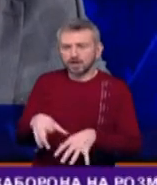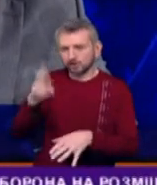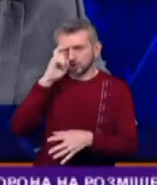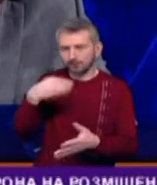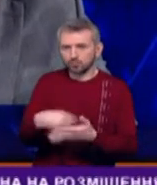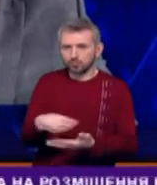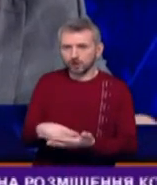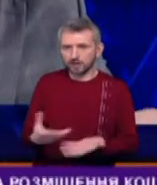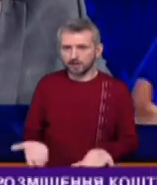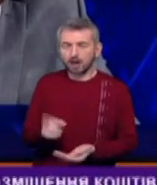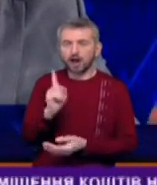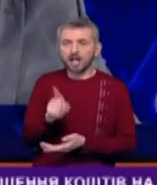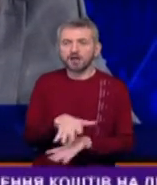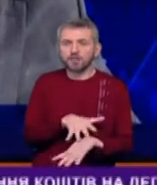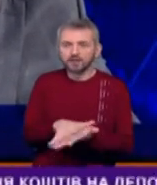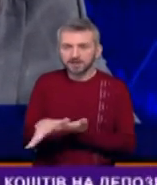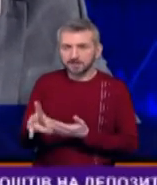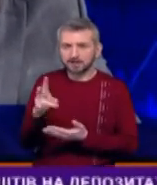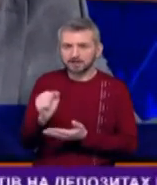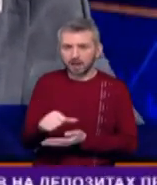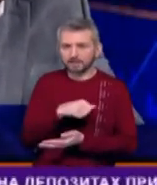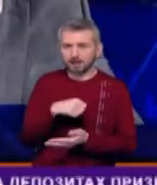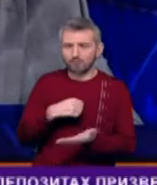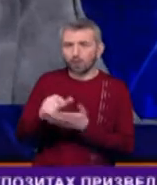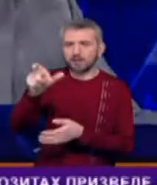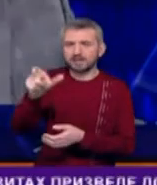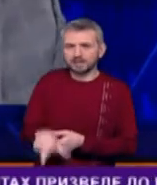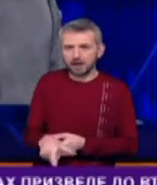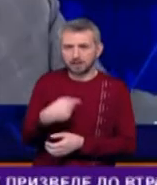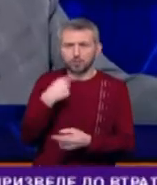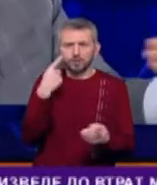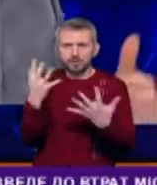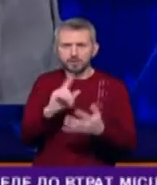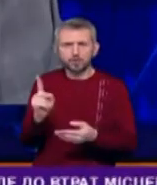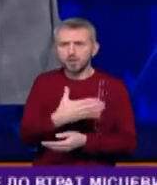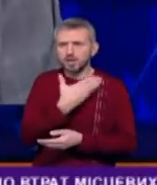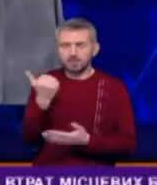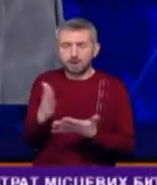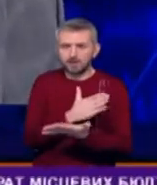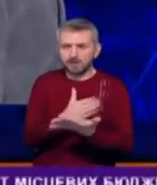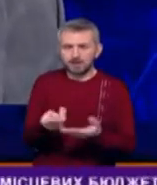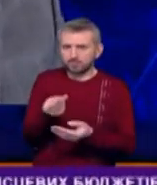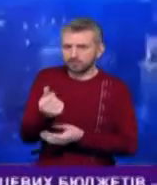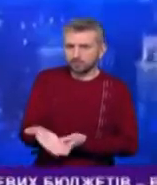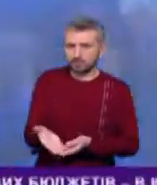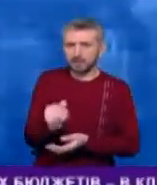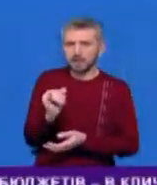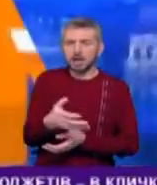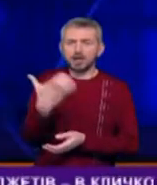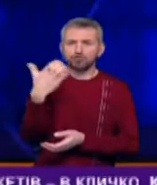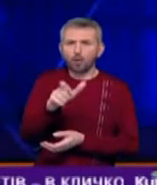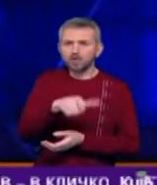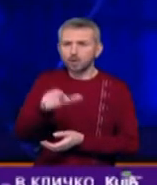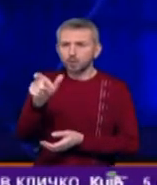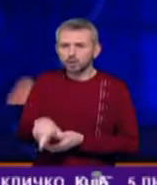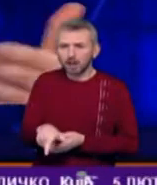державному бюджеті. Але витрати на безпосередньо самого кандидата, тобто ми уявимо, що немає взагалі застави і сотні людей.